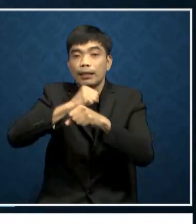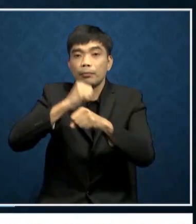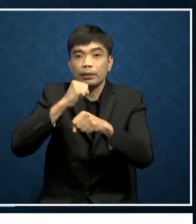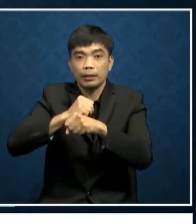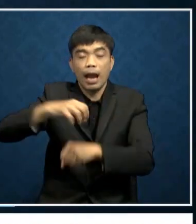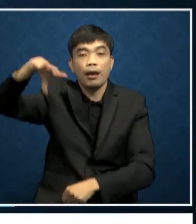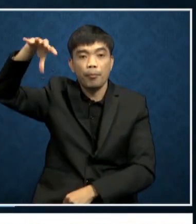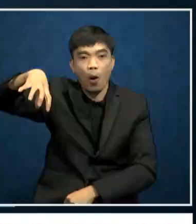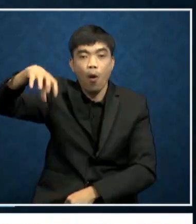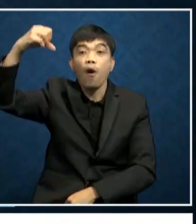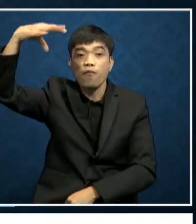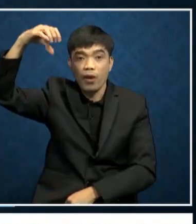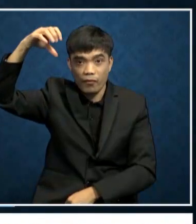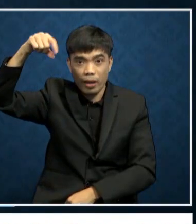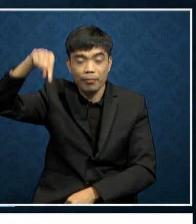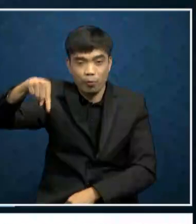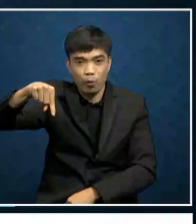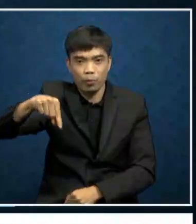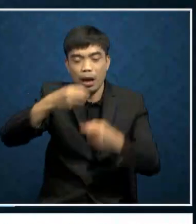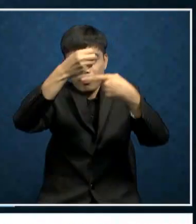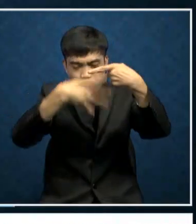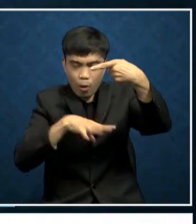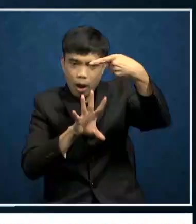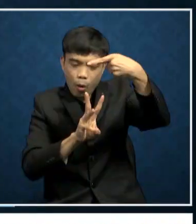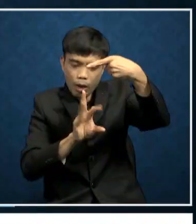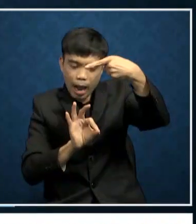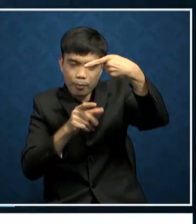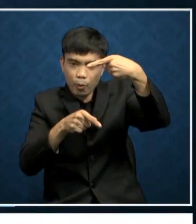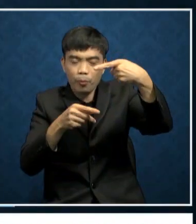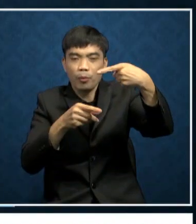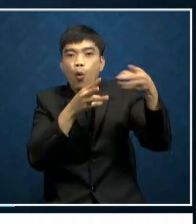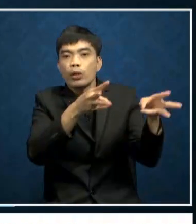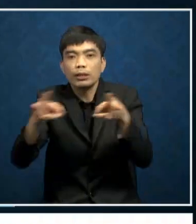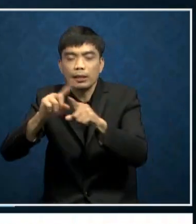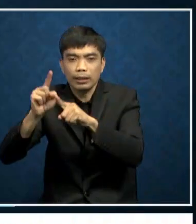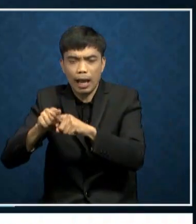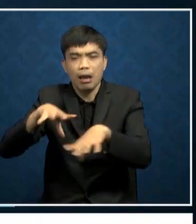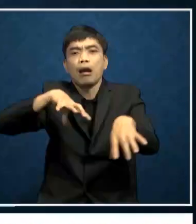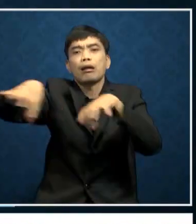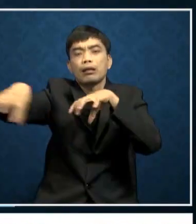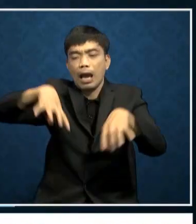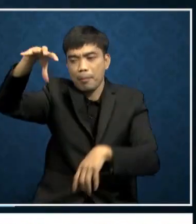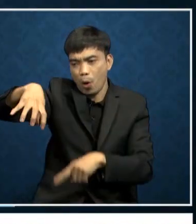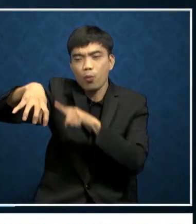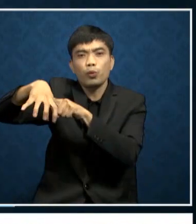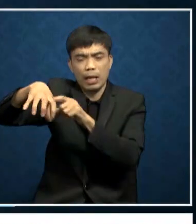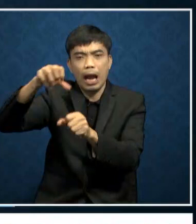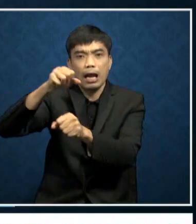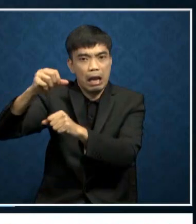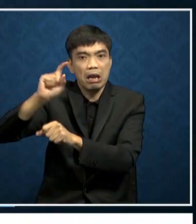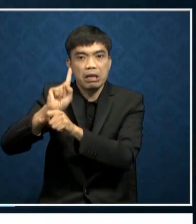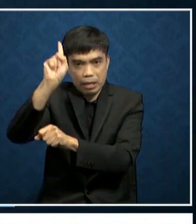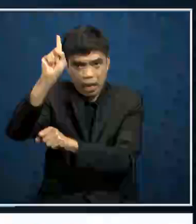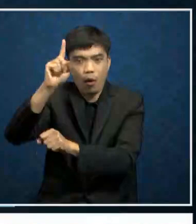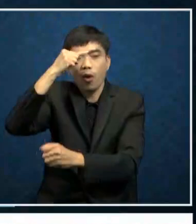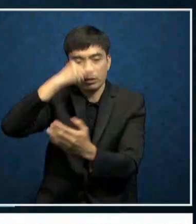วัตถุประสงค์หลักนั้นเนื่องจากว่าคณะกรรมการกำกับกิจกรรมพลังงานนั้นเป็นหน่วยงานเดียวนะครับในบรรดาสาธารณูปโภคพื้นฐาน